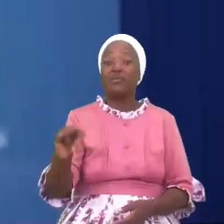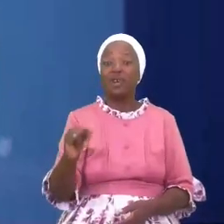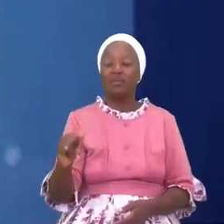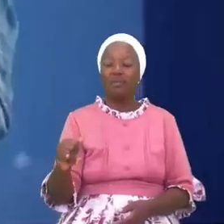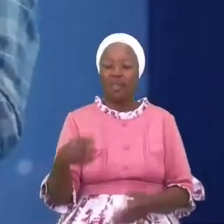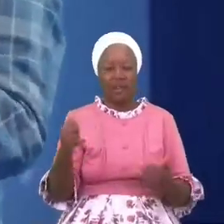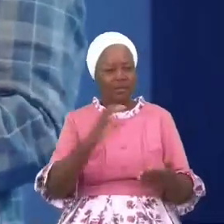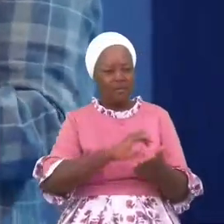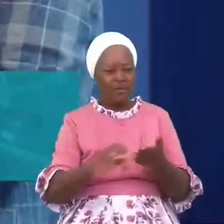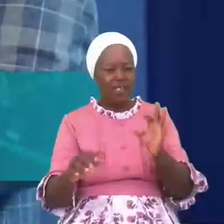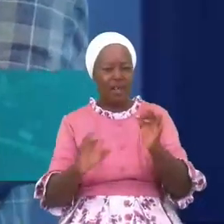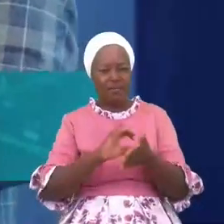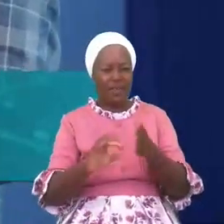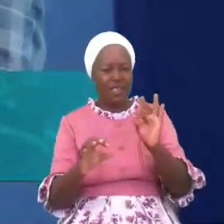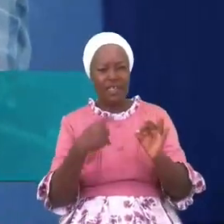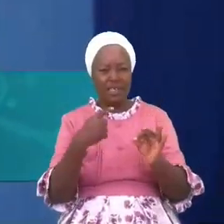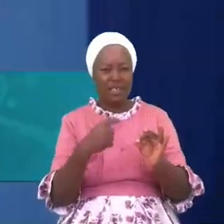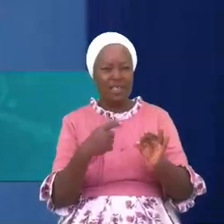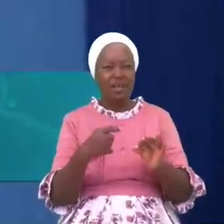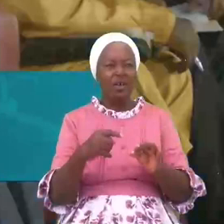verset 9. Verset 9, il dit,